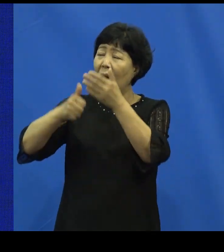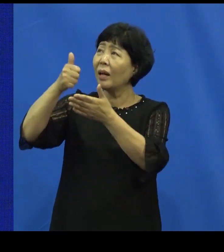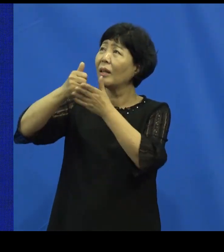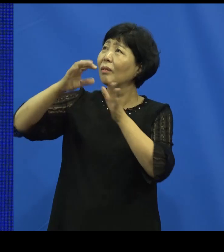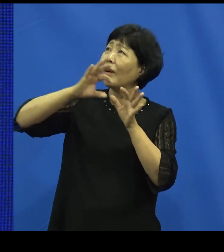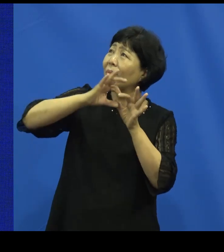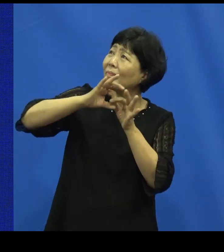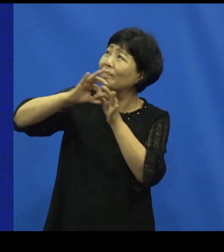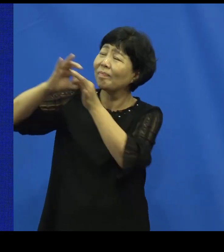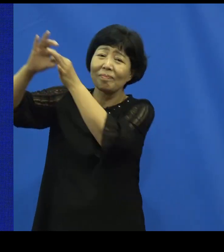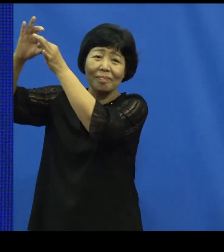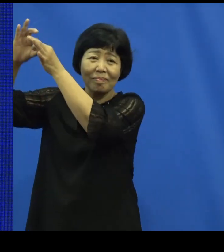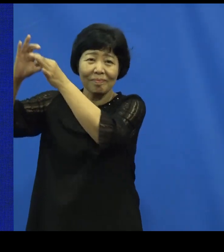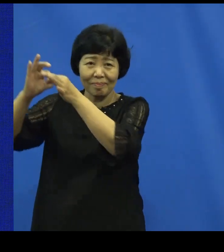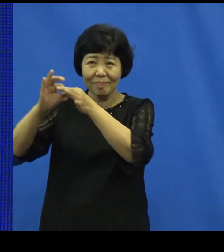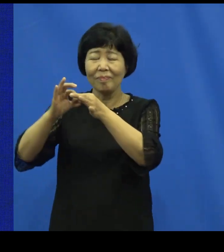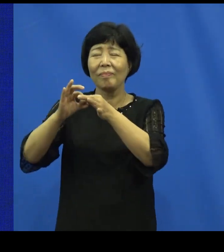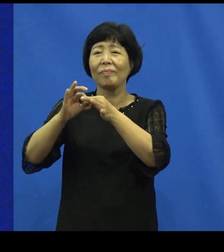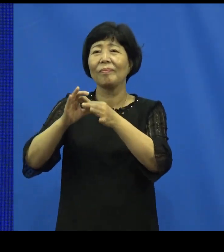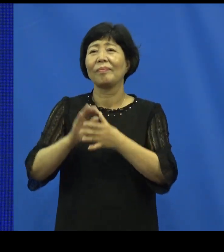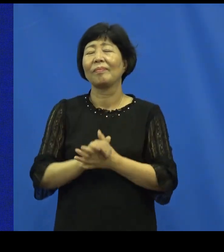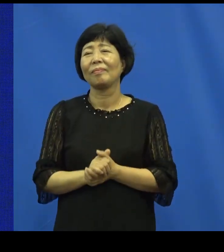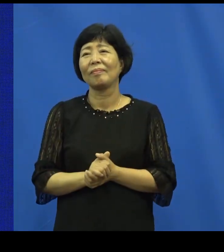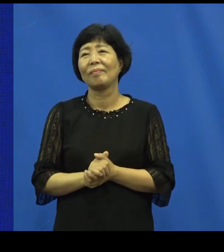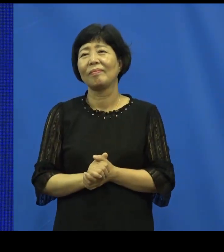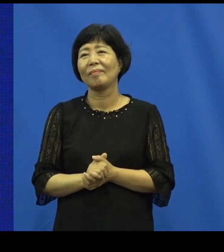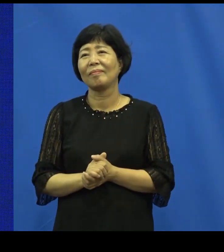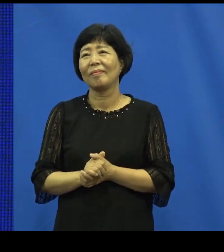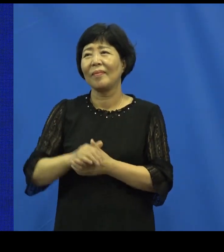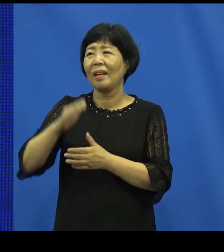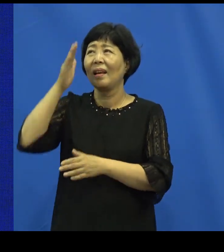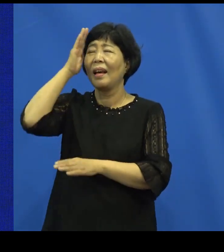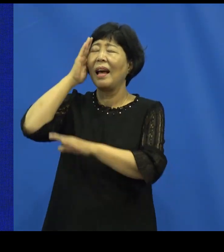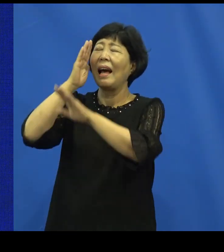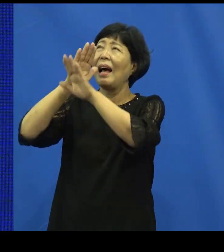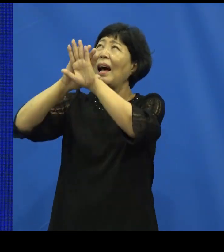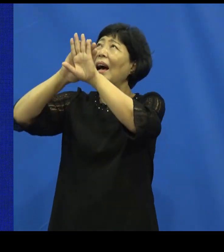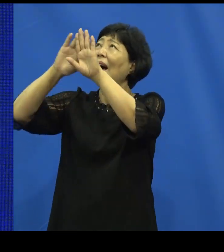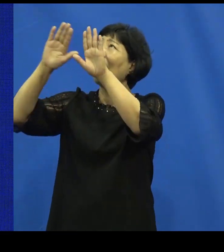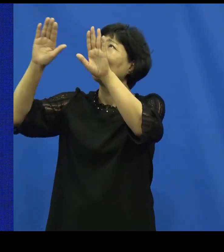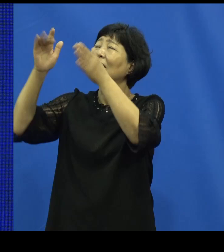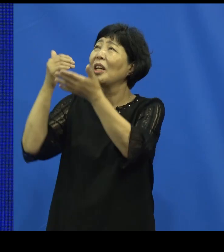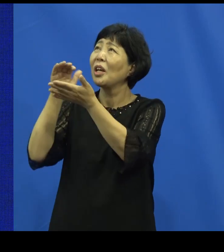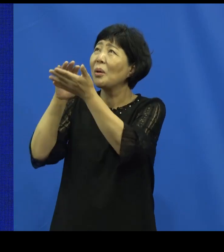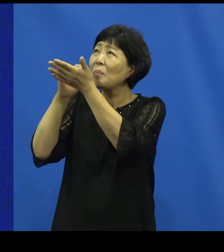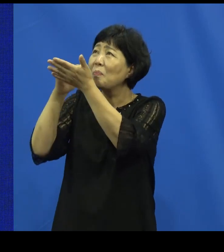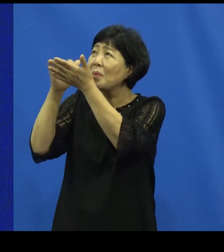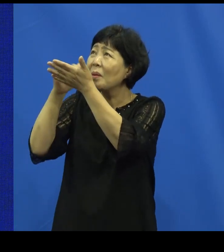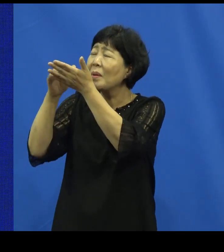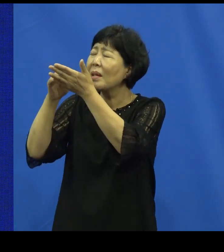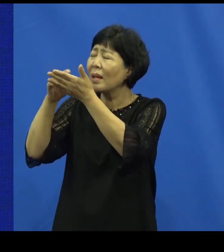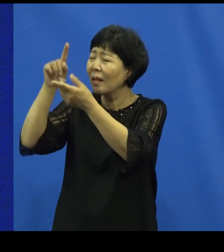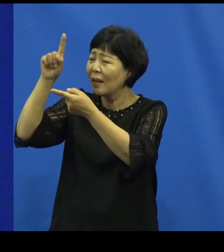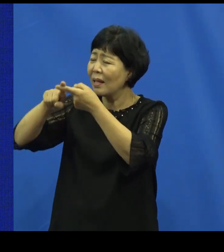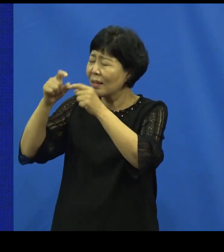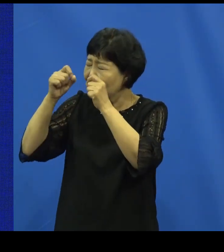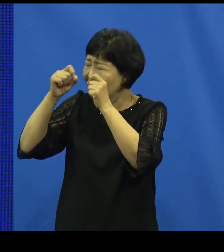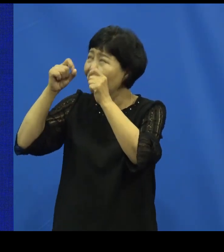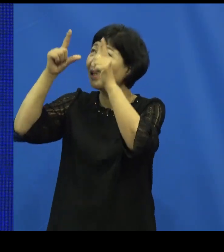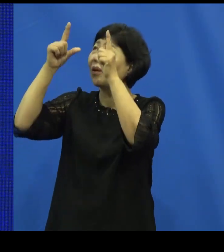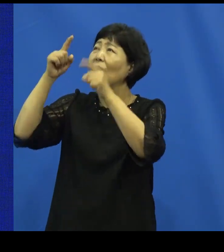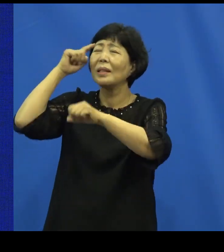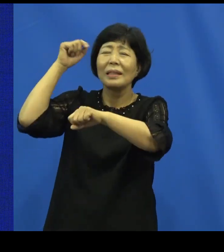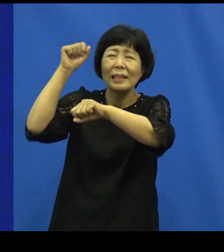챗GPT와 접속하는 게 아니라 하나님과 접속이 돼요. 하늘의 비밀을 깨닫고 하늘의 환상과 꿈을 깨닫고 하늘의